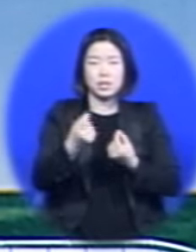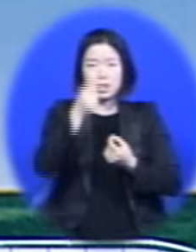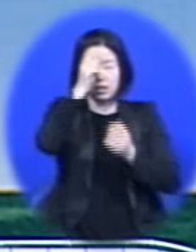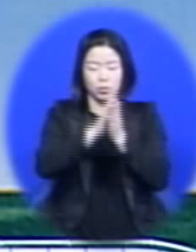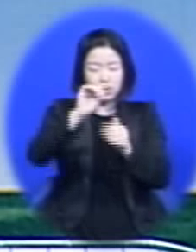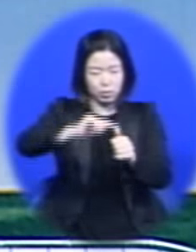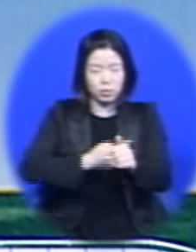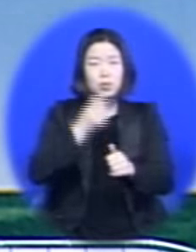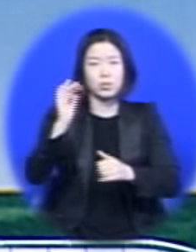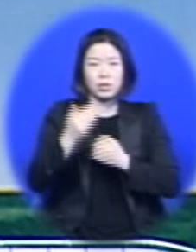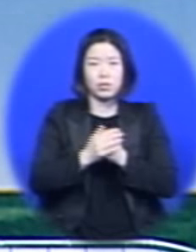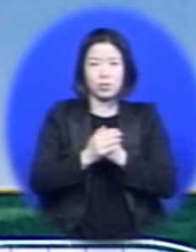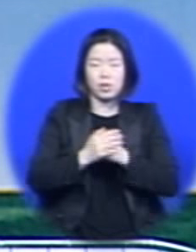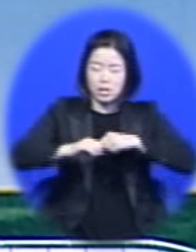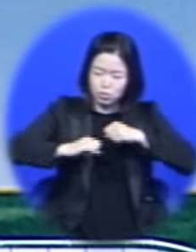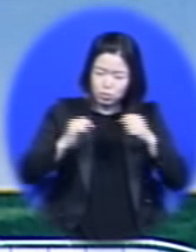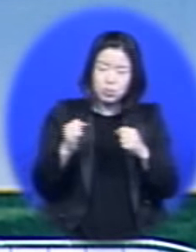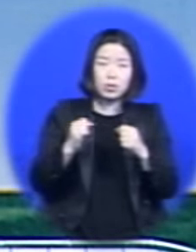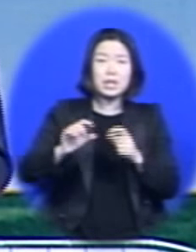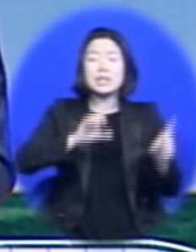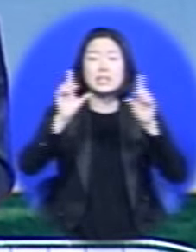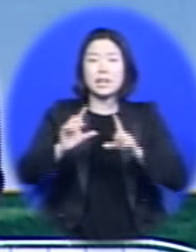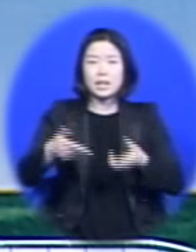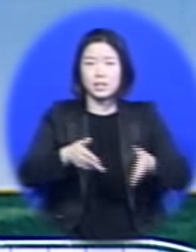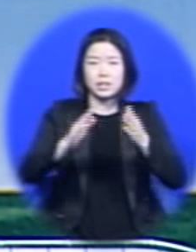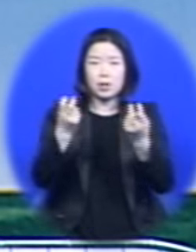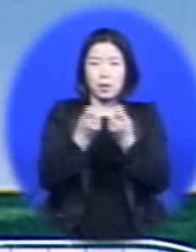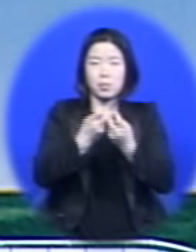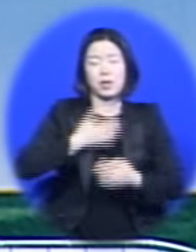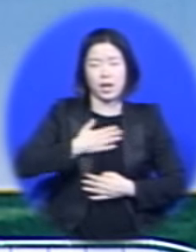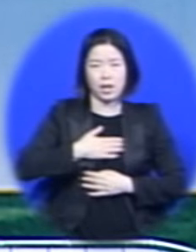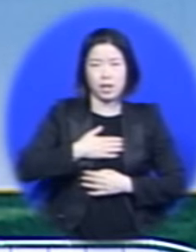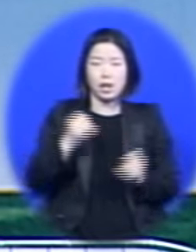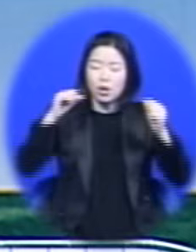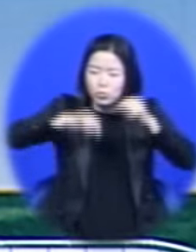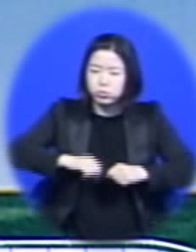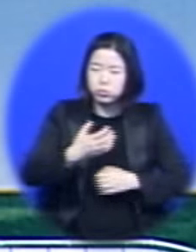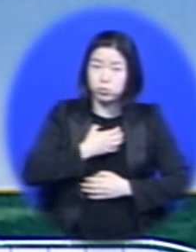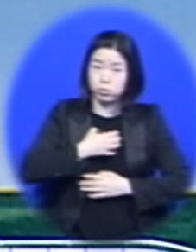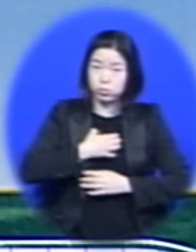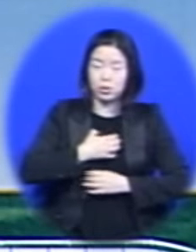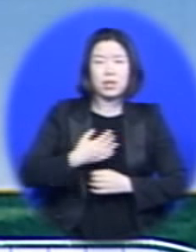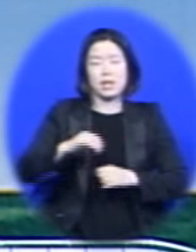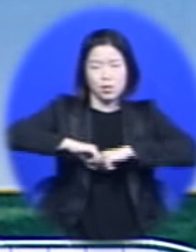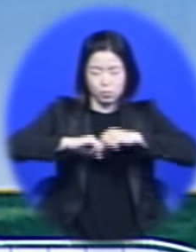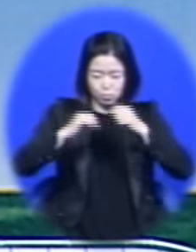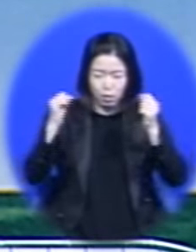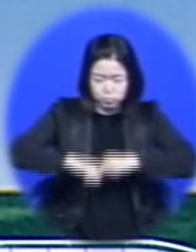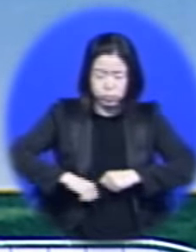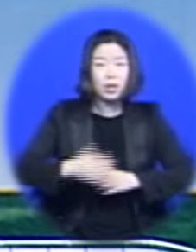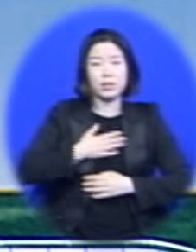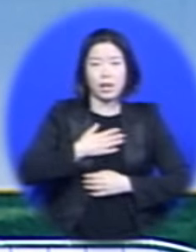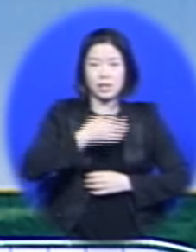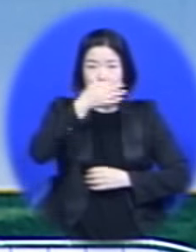순종이 사는 길이구나. 그냥 답이 와요. 불순종은 위험한 것이고 불순종은 나를 힘들게 하는 것이라고